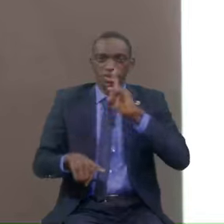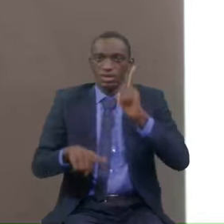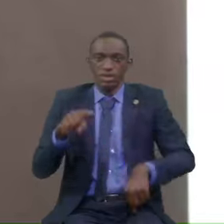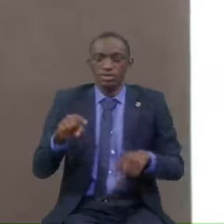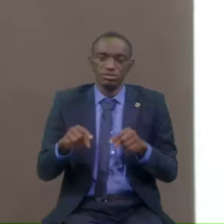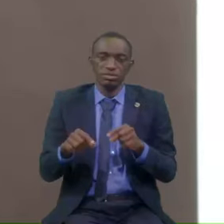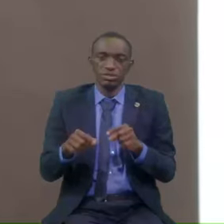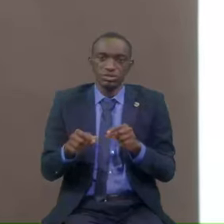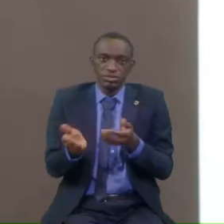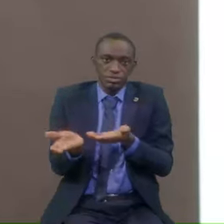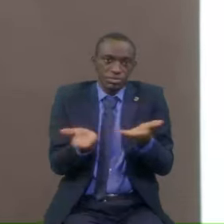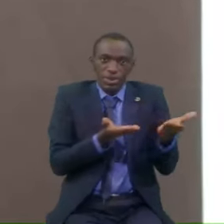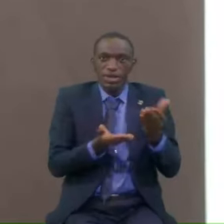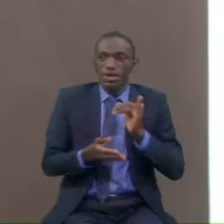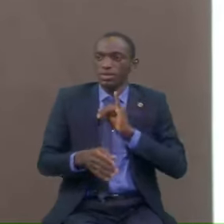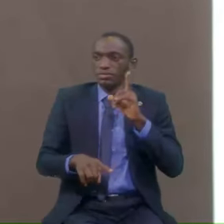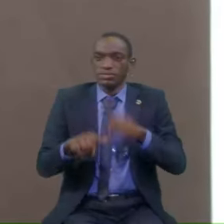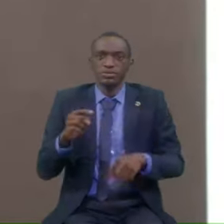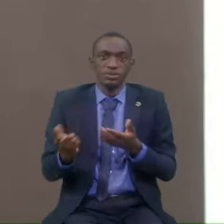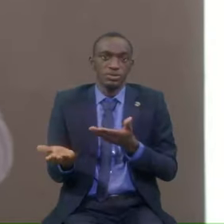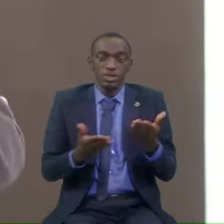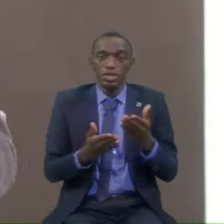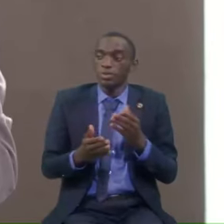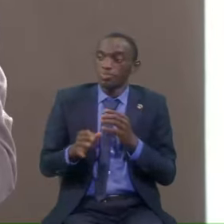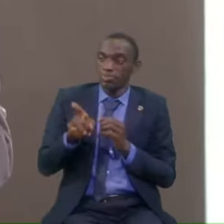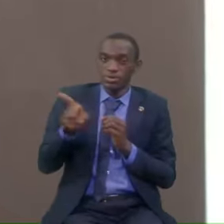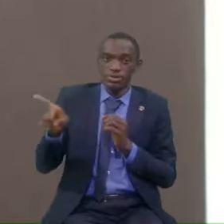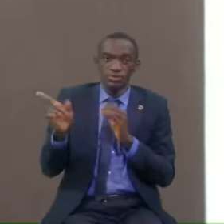porter ses souliers. Je ne suis pas digne de porter ses souliers.